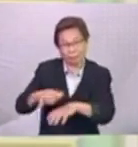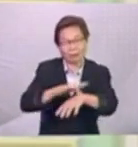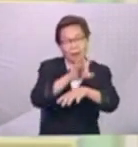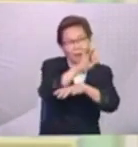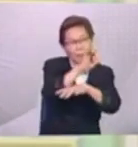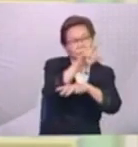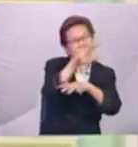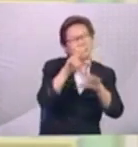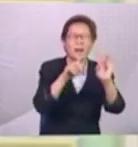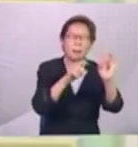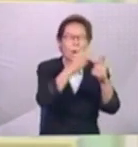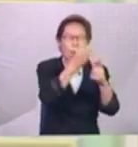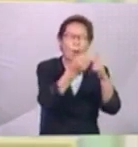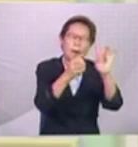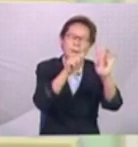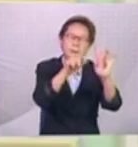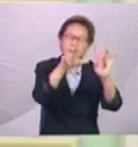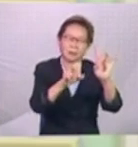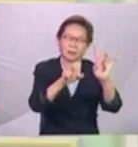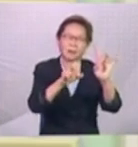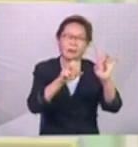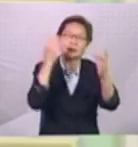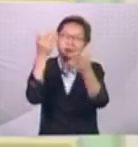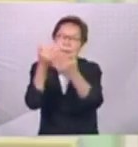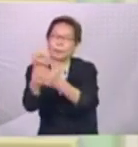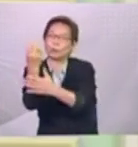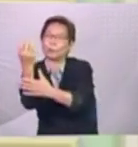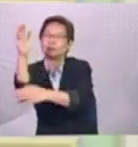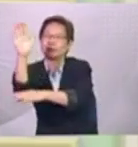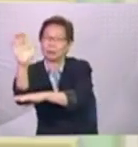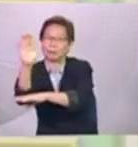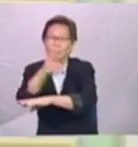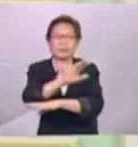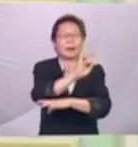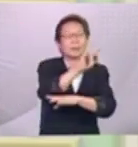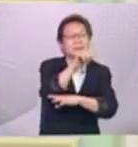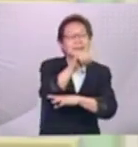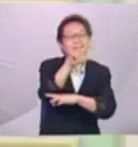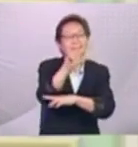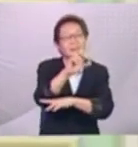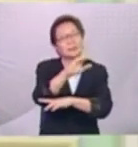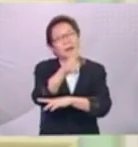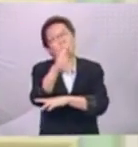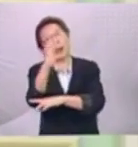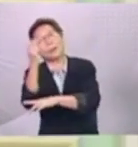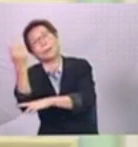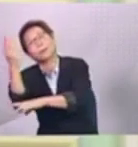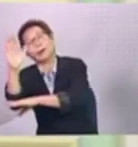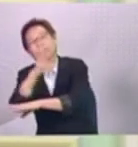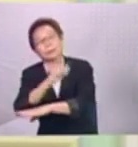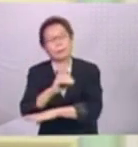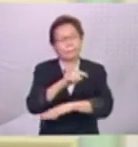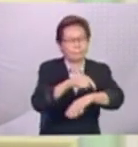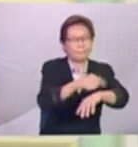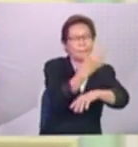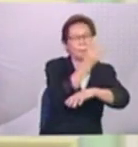fun88 jingle 12.00 tiga hari dan juga segel 4 petang setiap